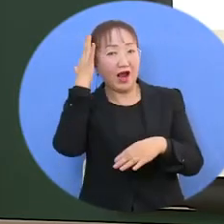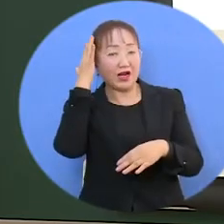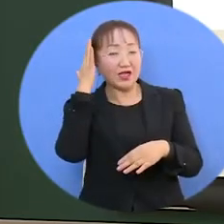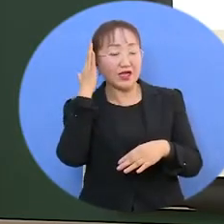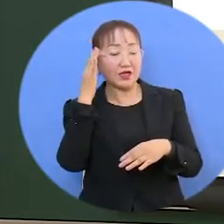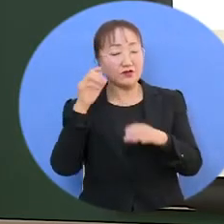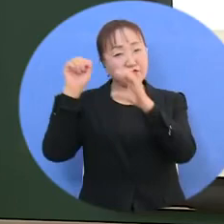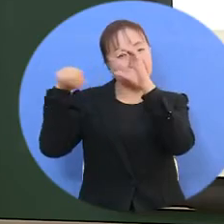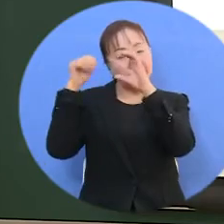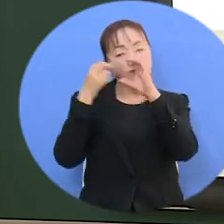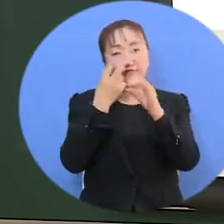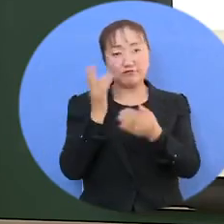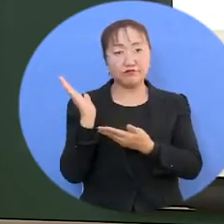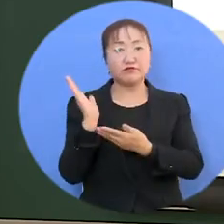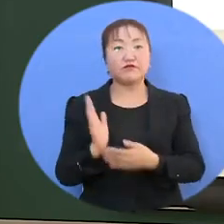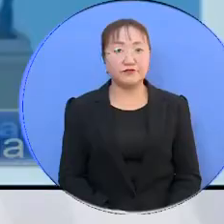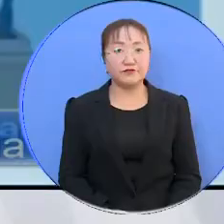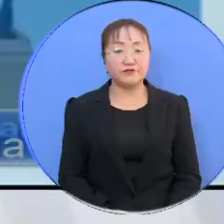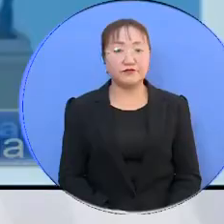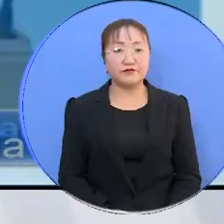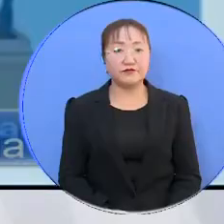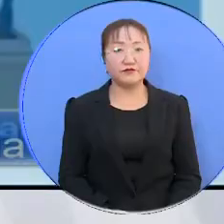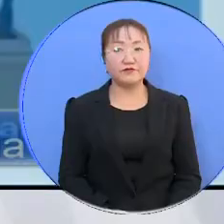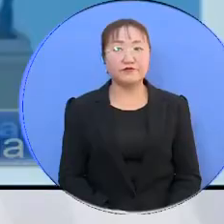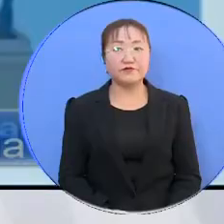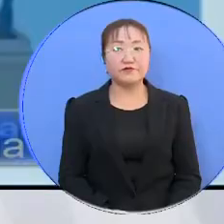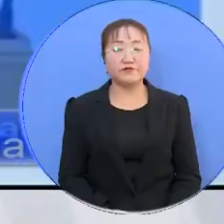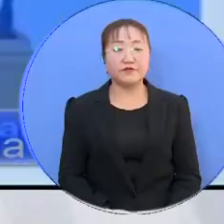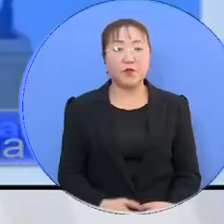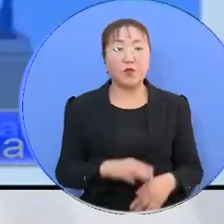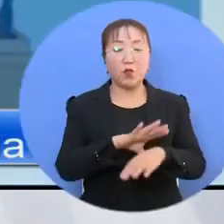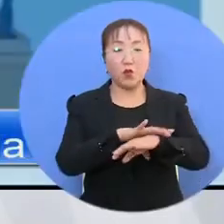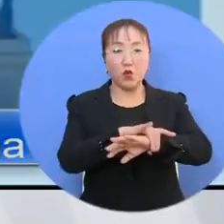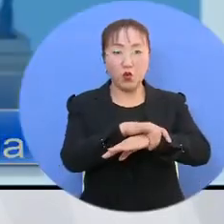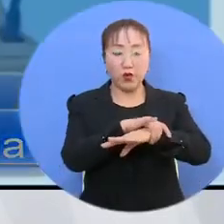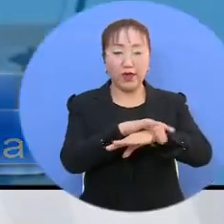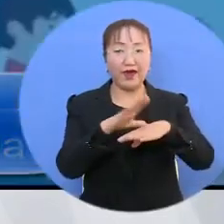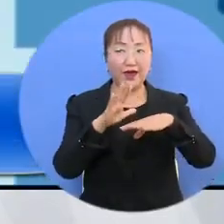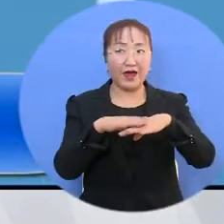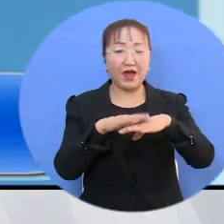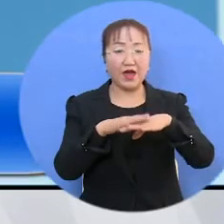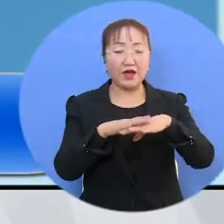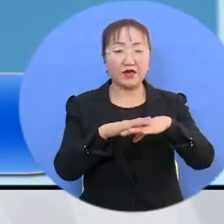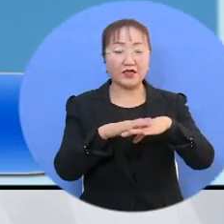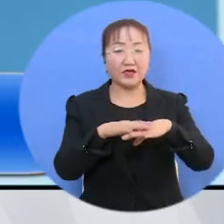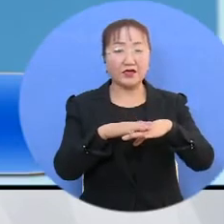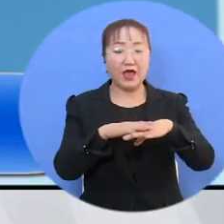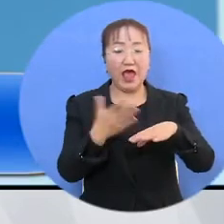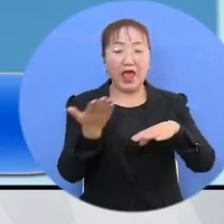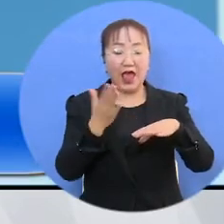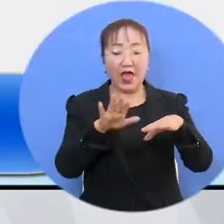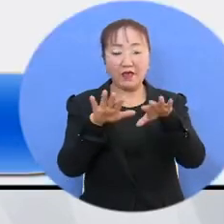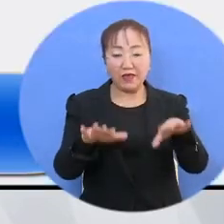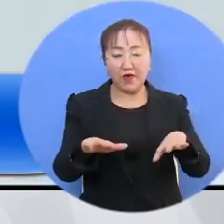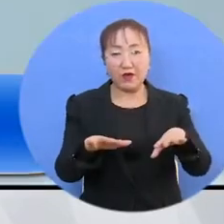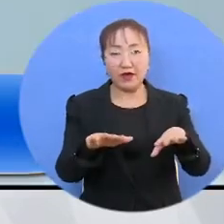энэхүү бичлэгээс харцгаая. За бугый, гар хэрхэн хаан байрлах